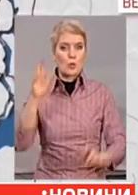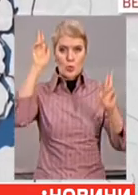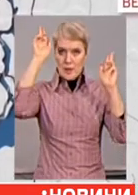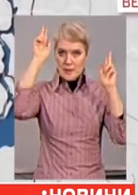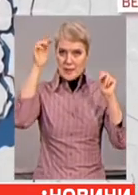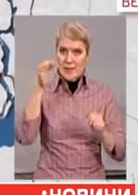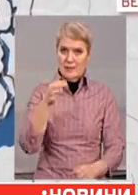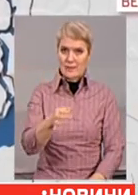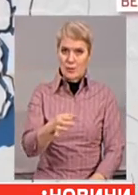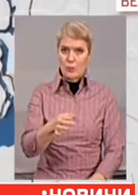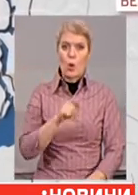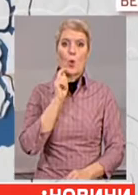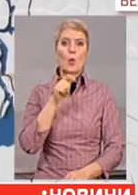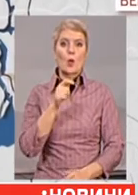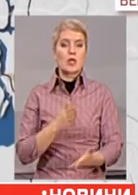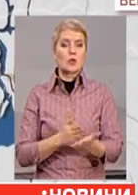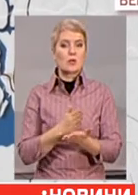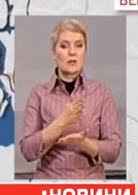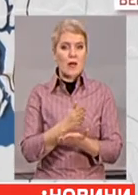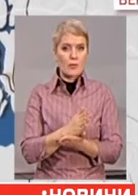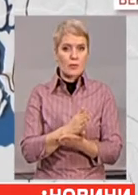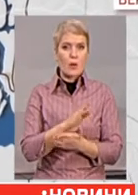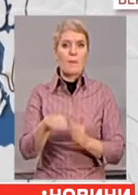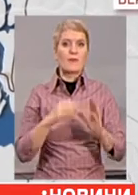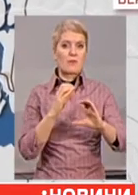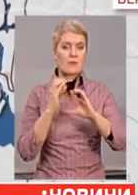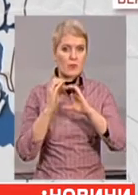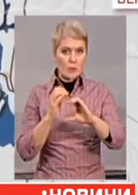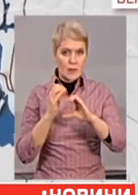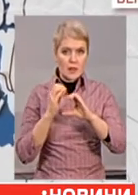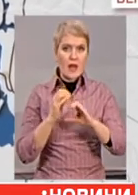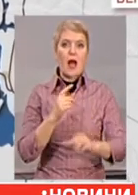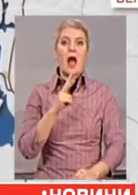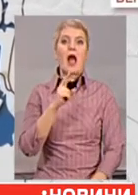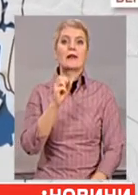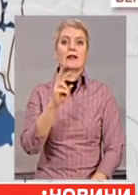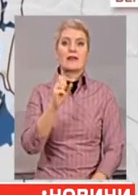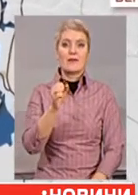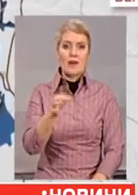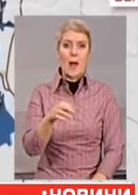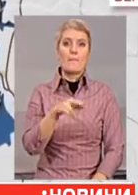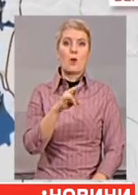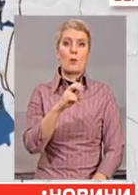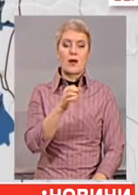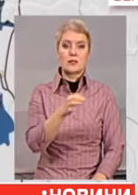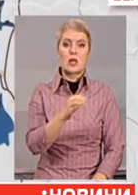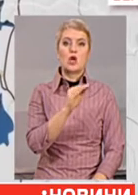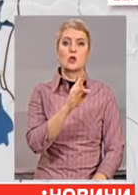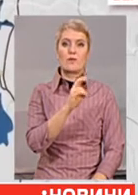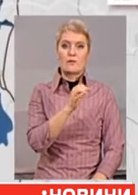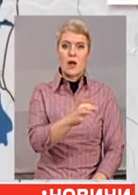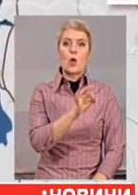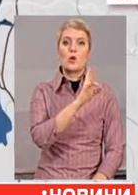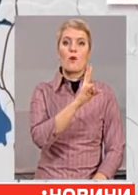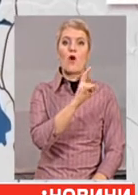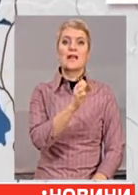Луганському напрямку б'є вогнем з ворожих гранатометів опинилися Катеринівка, Попасна, Жовтий, Новоолександрівка. У Новозванівці стріляли з БМП